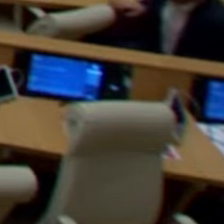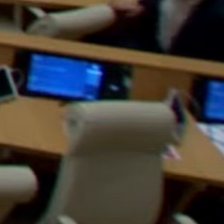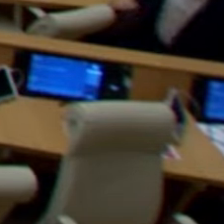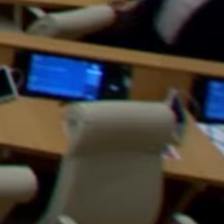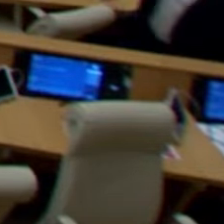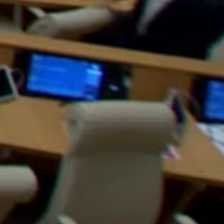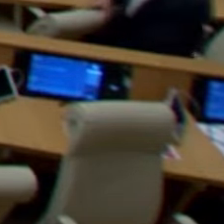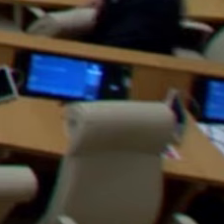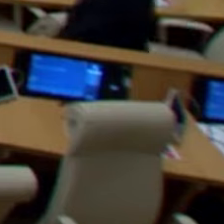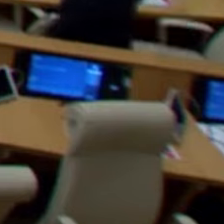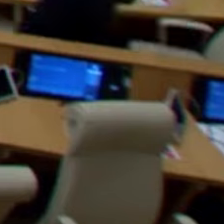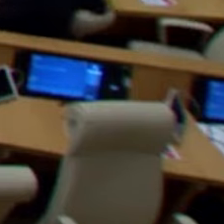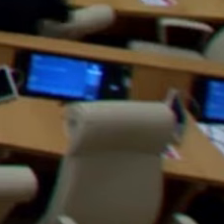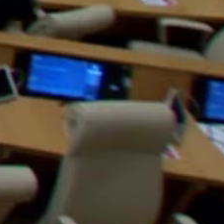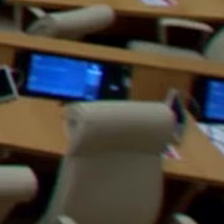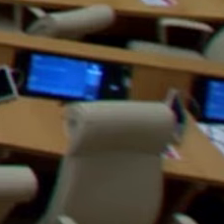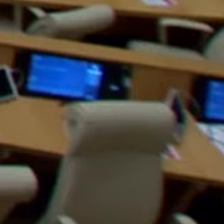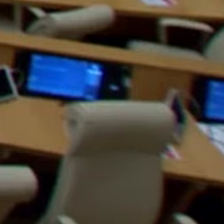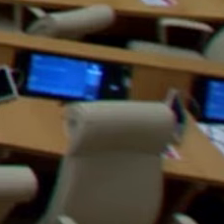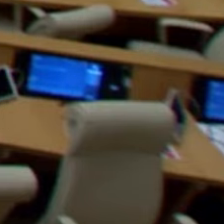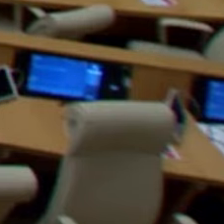დაიკავეთ ადგილები თუ შეიძლება.